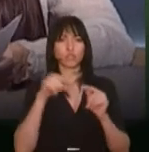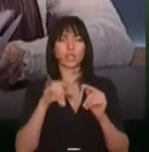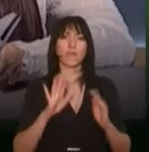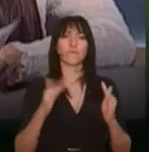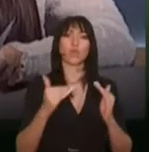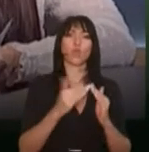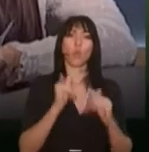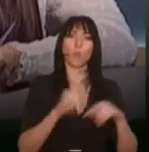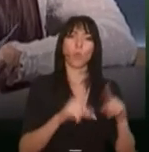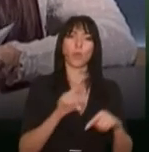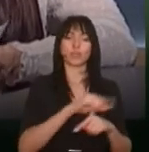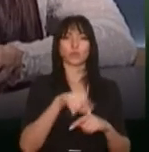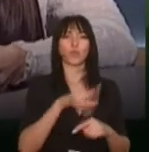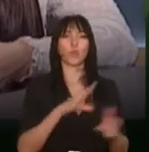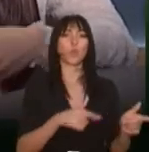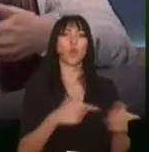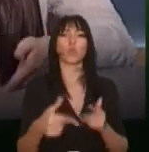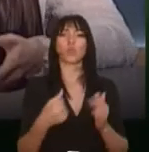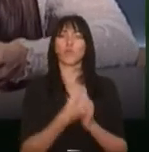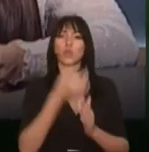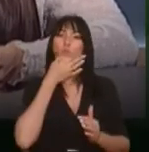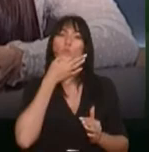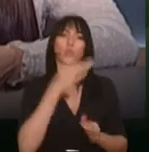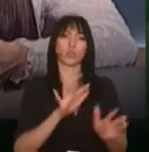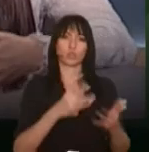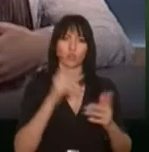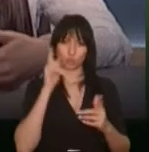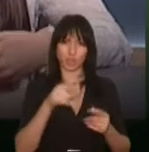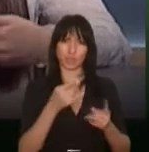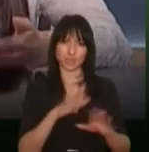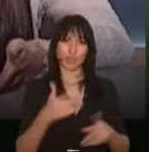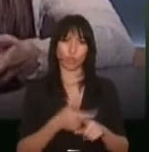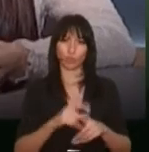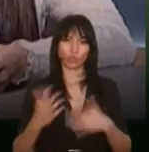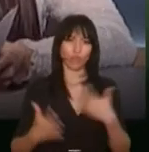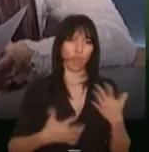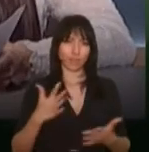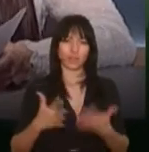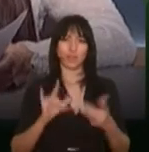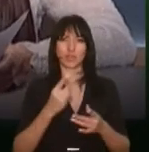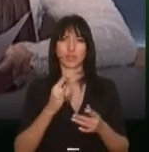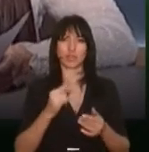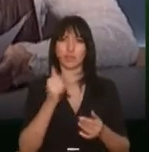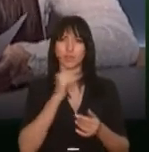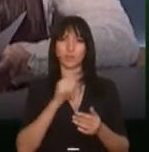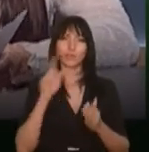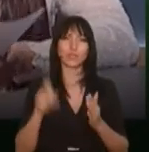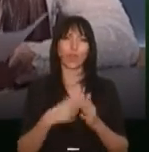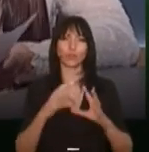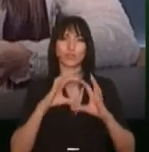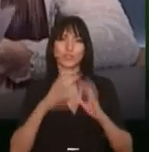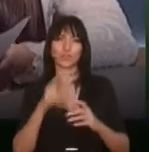аби вони були готові до будь-яких ситуацій, адже діти активні, вони, як ви казали, пізнають світ, тобто і в молодшому віці, і